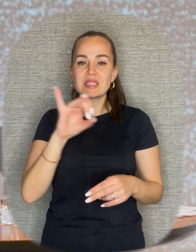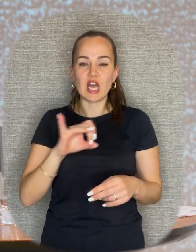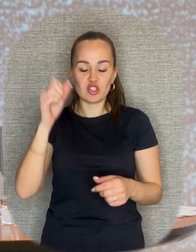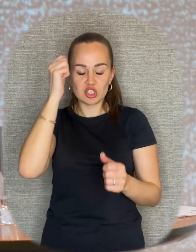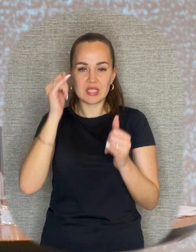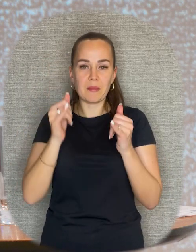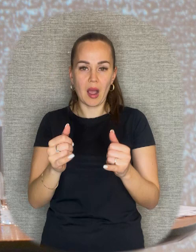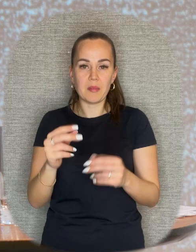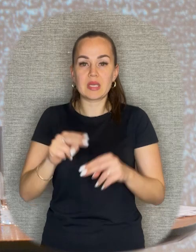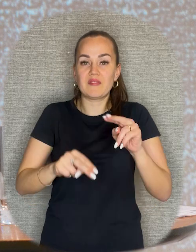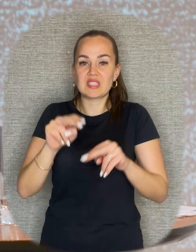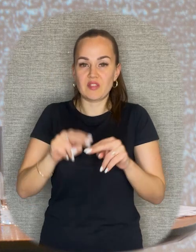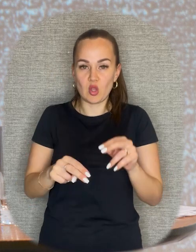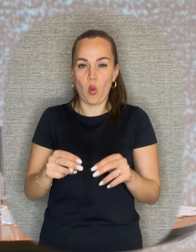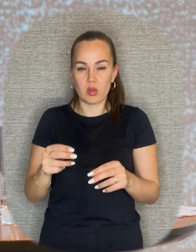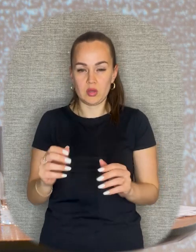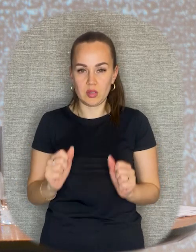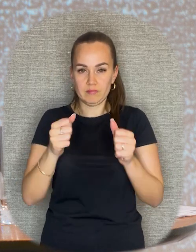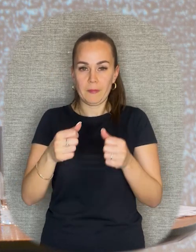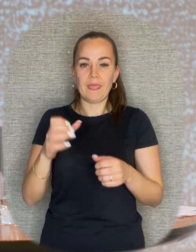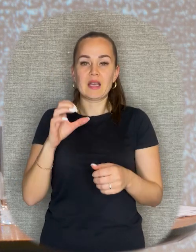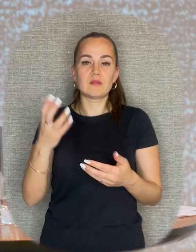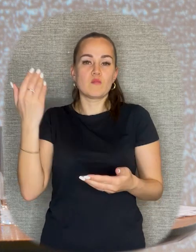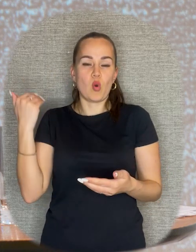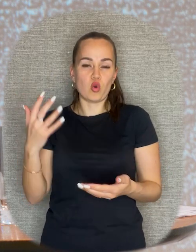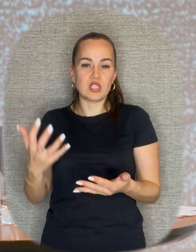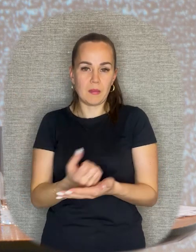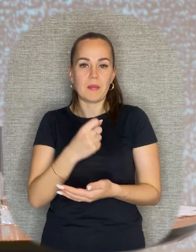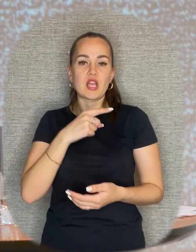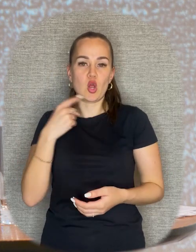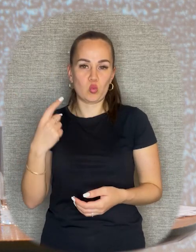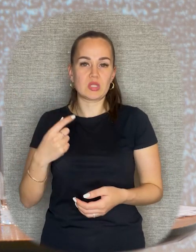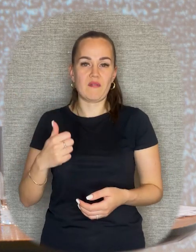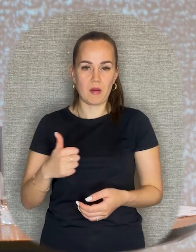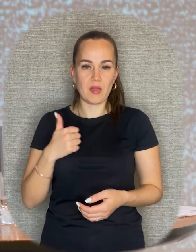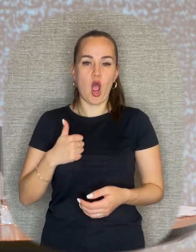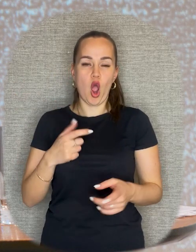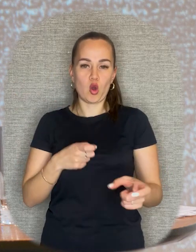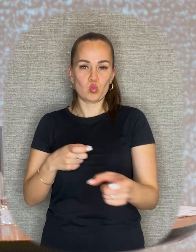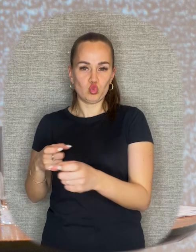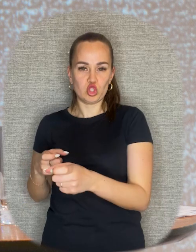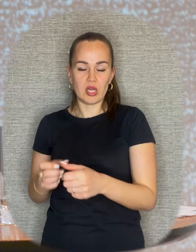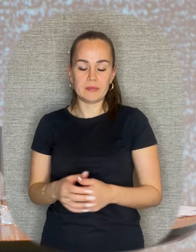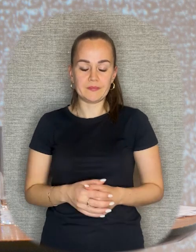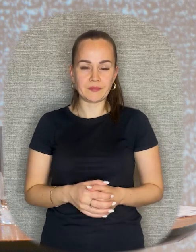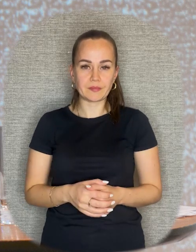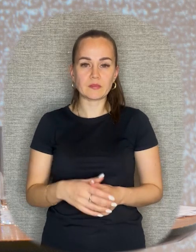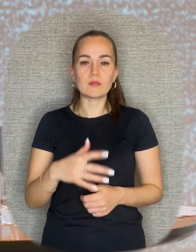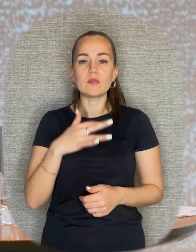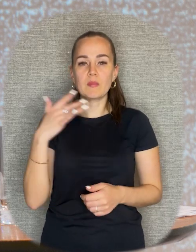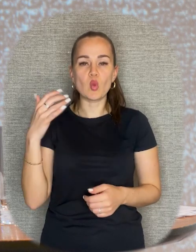и вновь источником вдохновения для очень из ни послужили Исторические памятники возведенные в